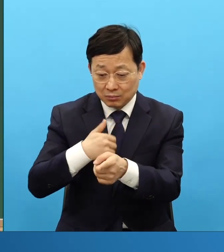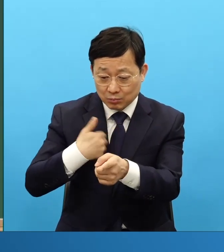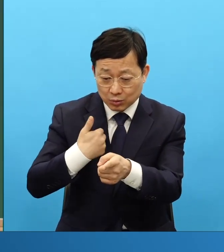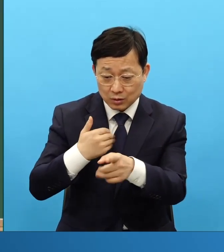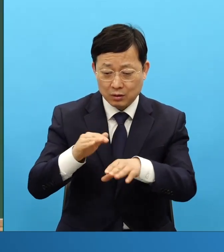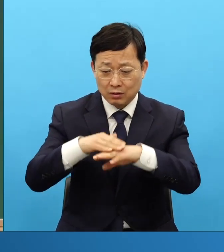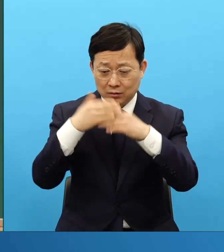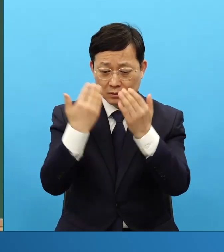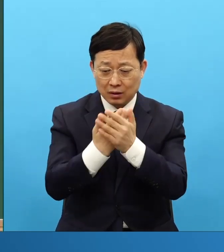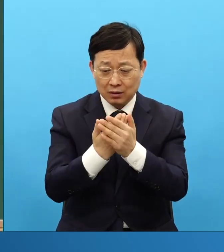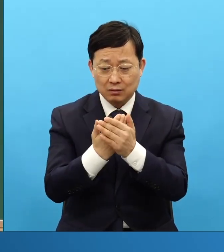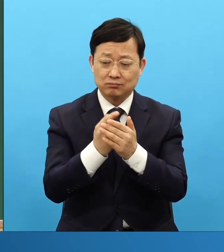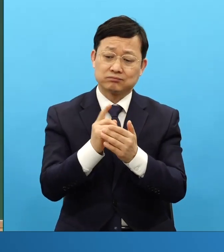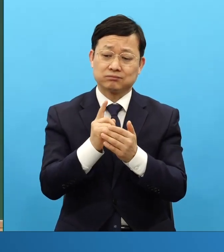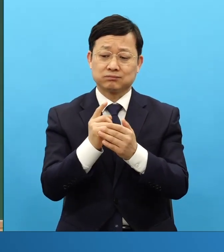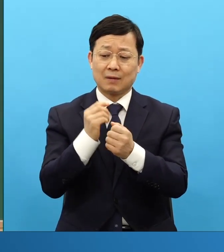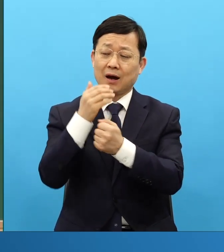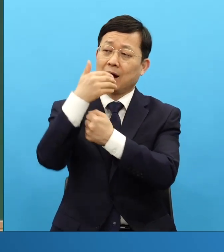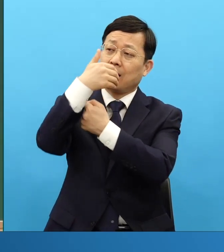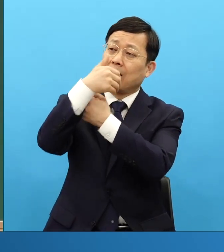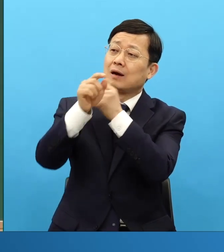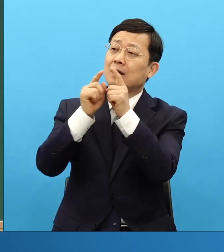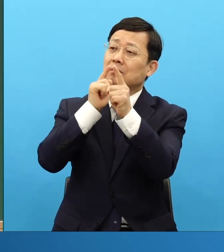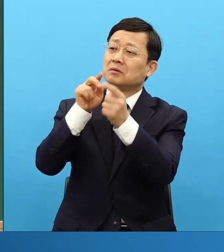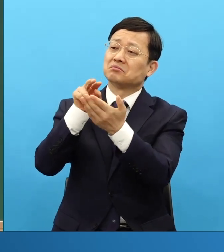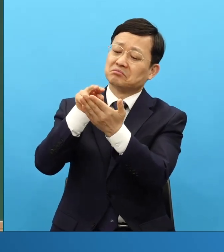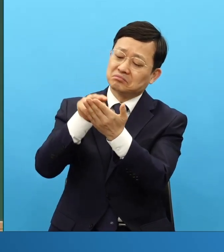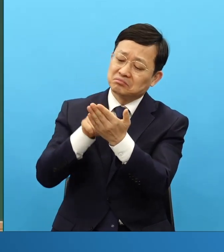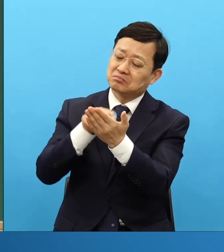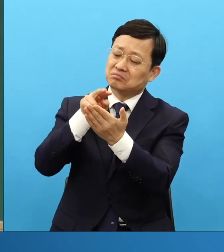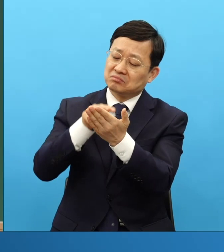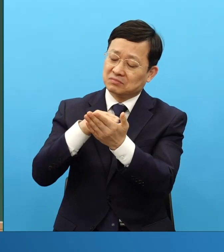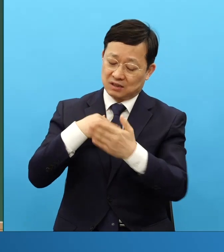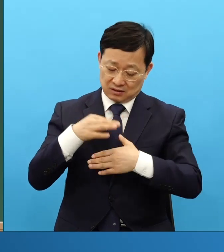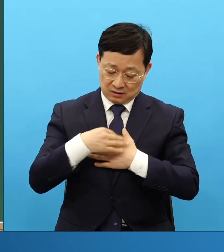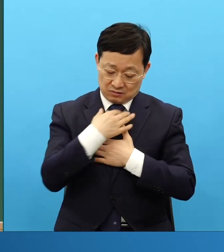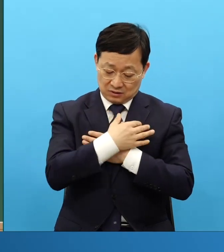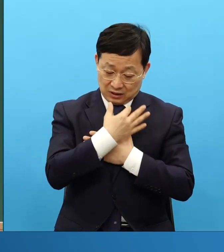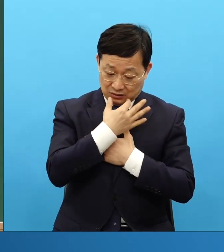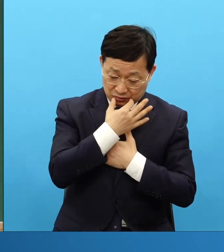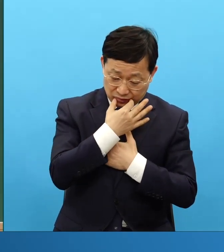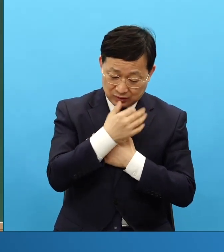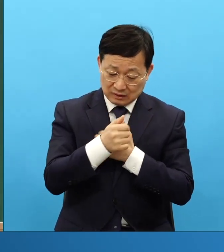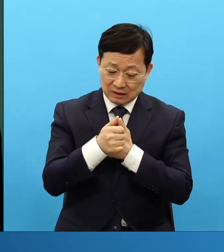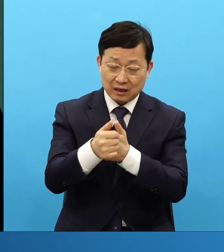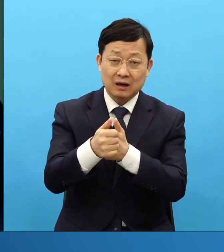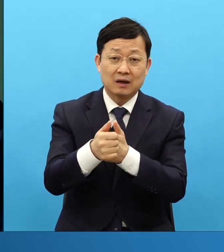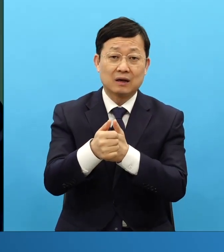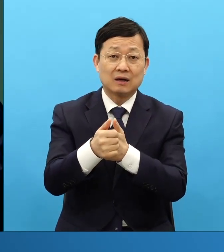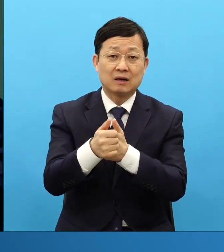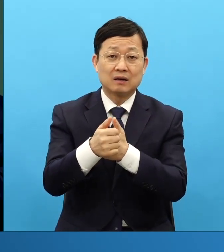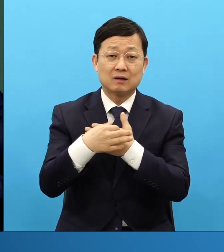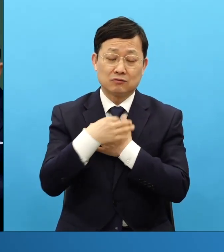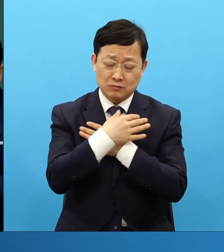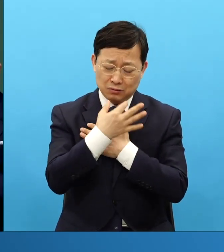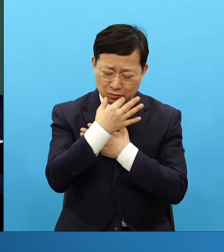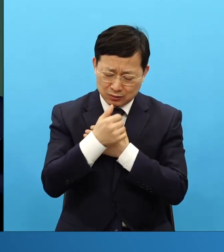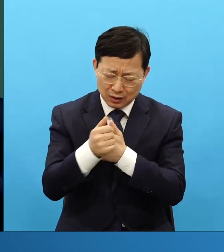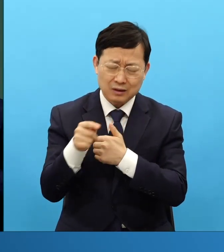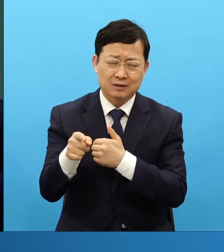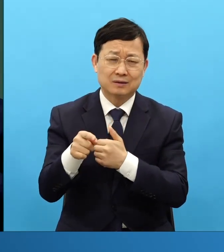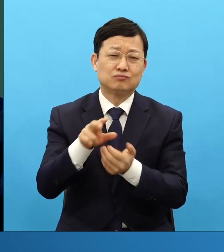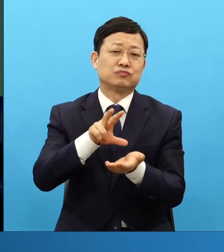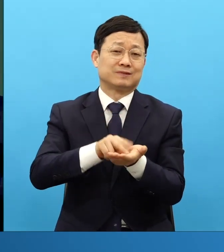전부 말씀을 육신적으로 다 바꿔. Leaving God, that is original sin, but not knowing what that is, they change all the word into a